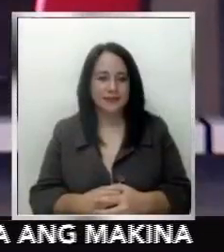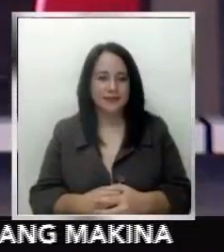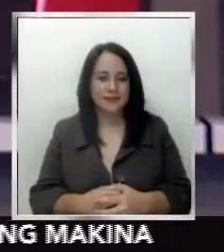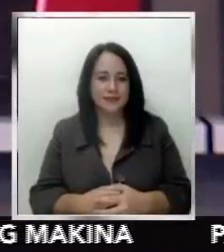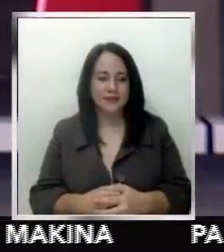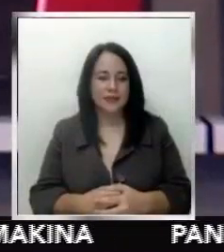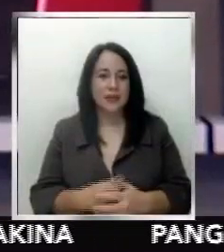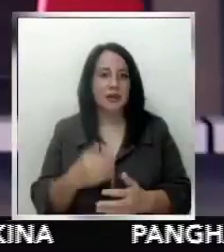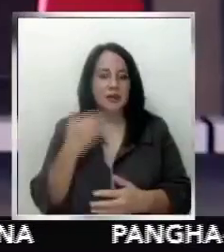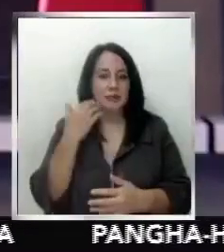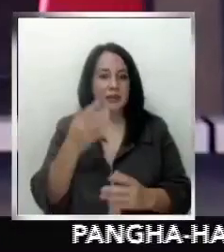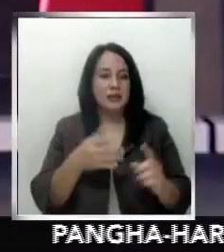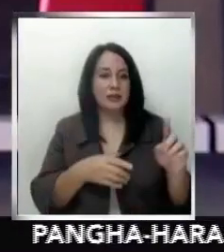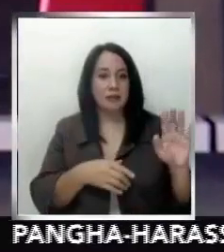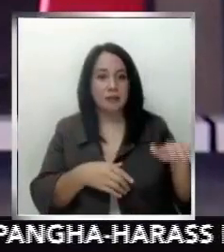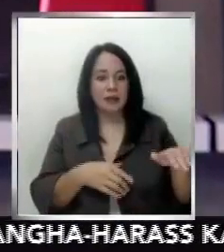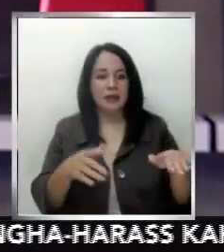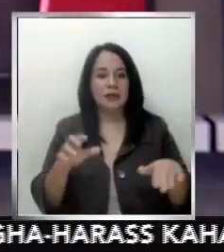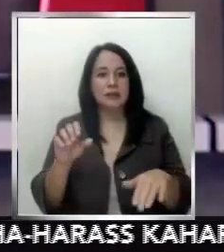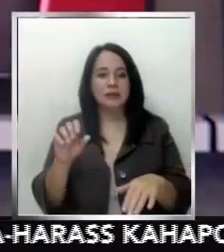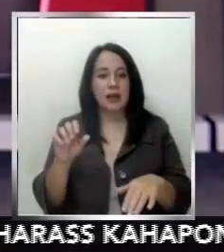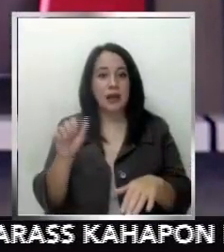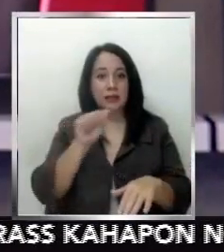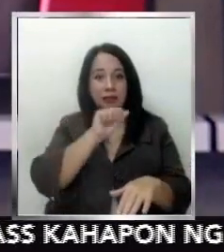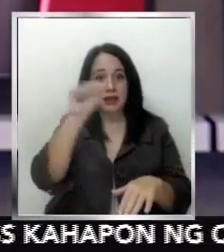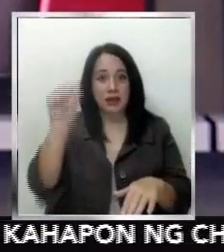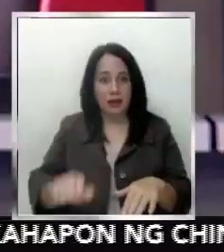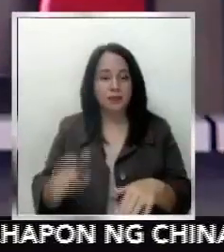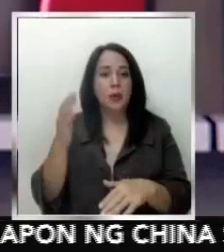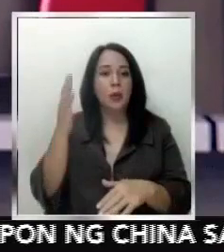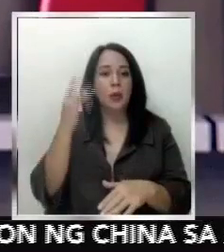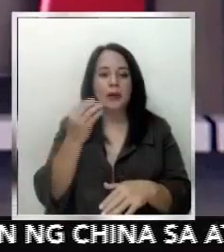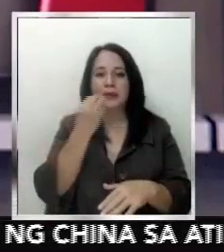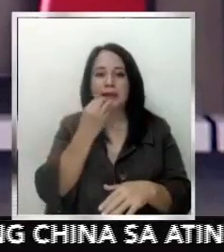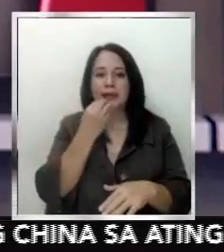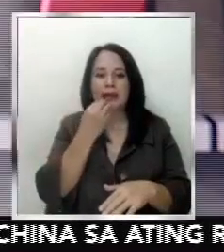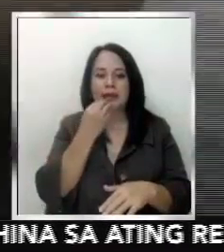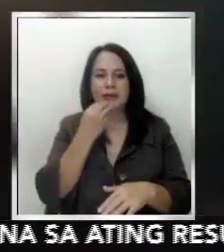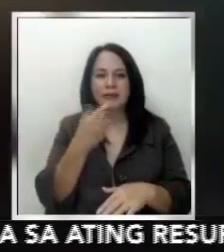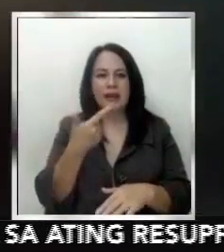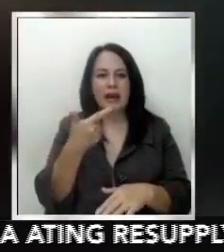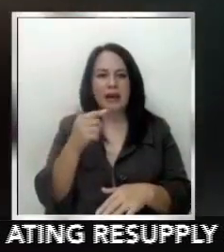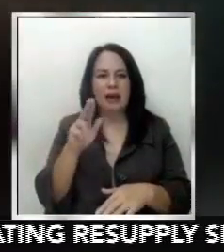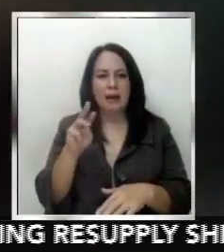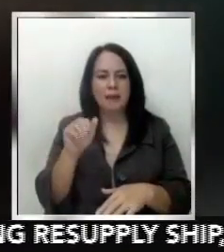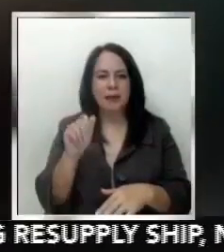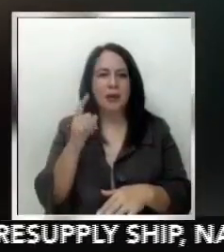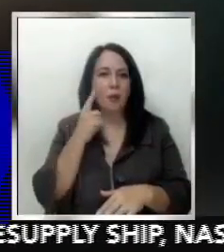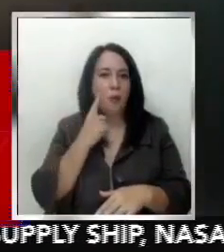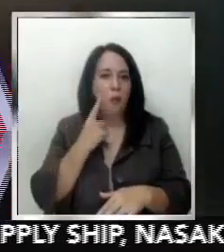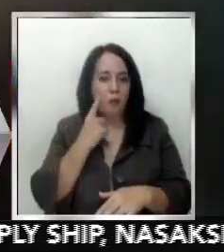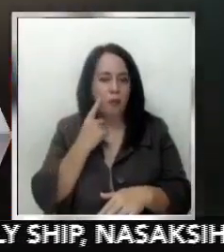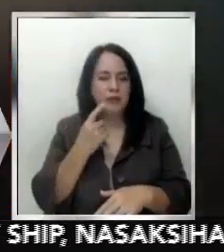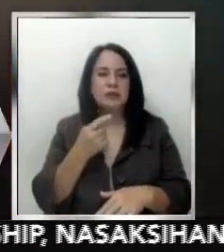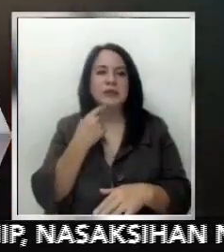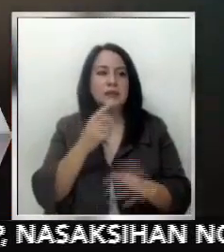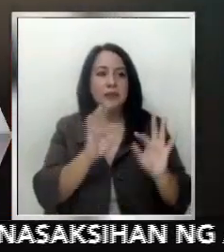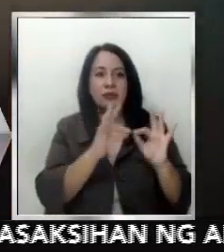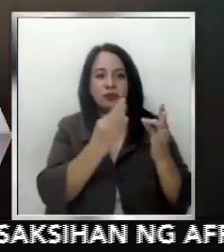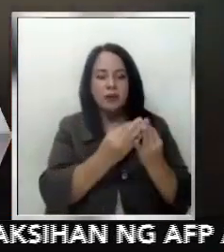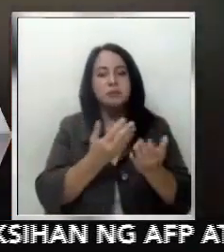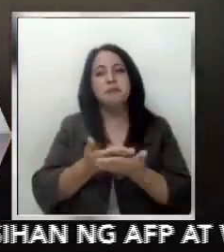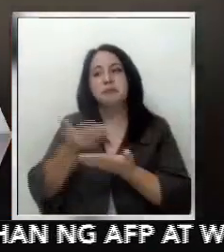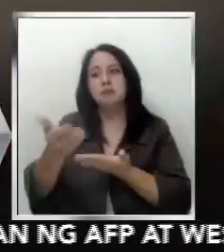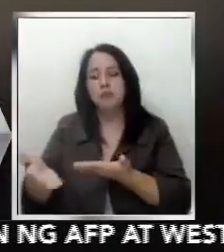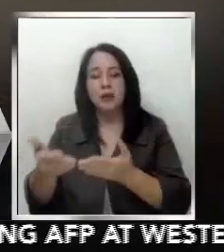Patay ang isang bata sa San Remigio, Antique dahil sa kinaing gummy candy. Ayon sa kaanak ng 7 taong gulang na biktima, bumili ng gummy candy